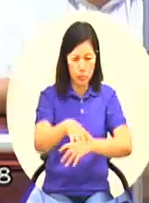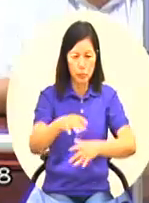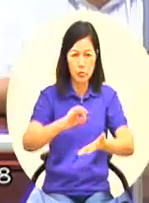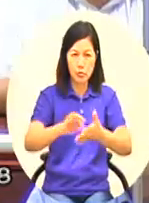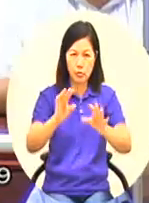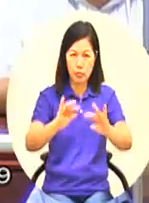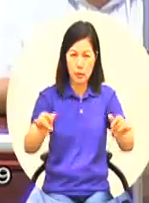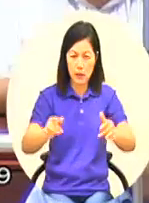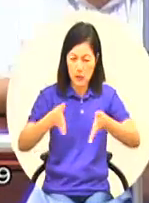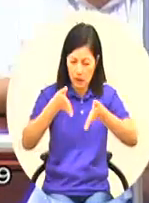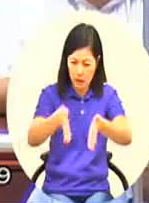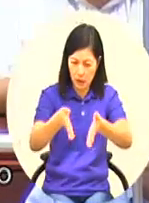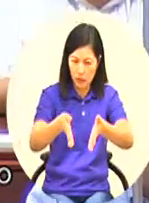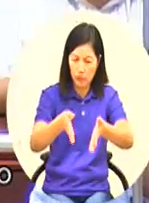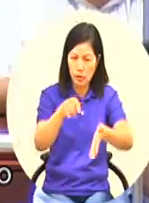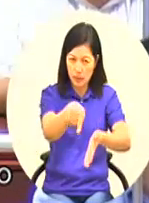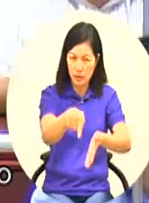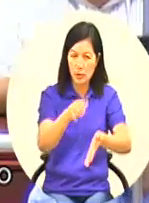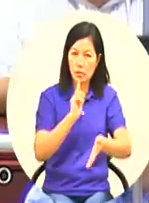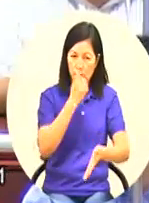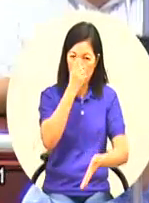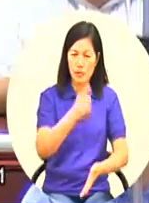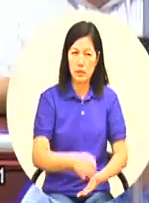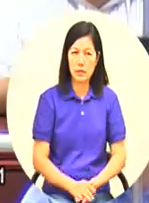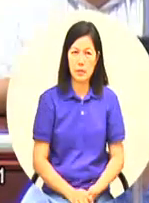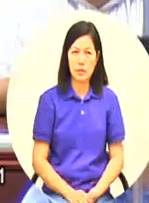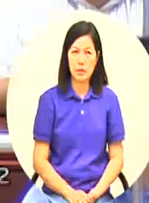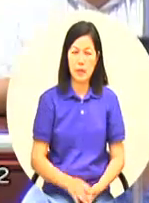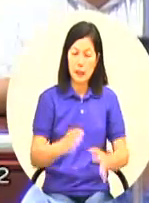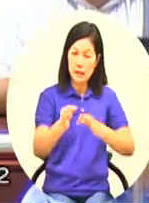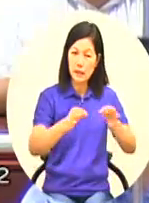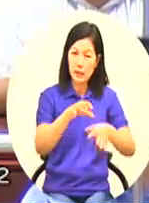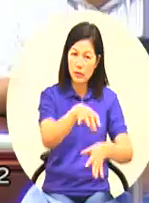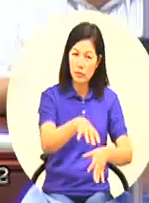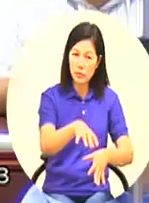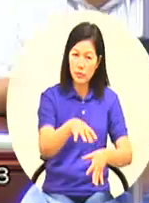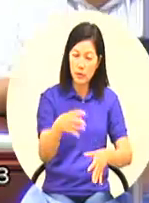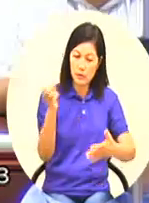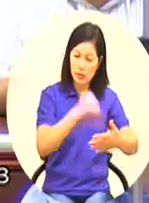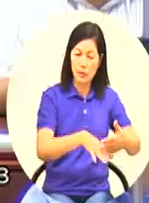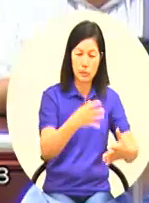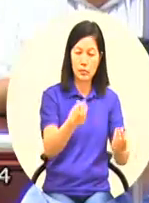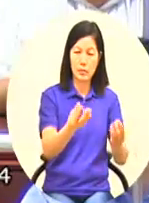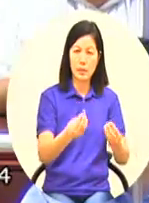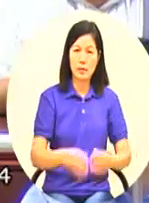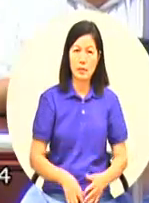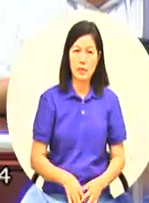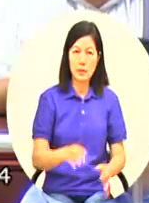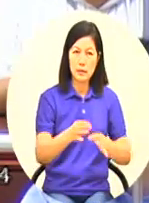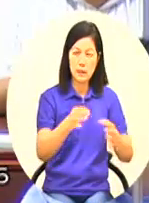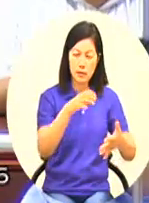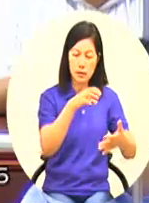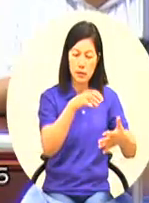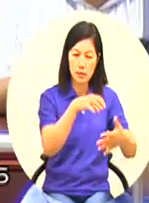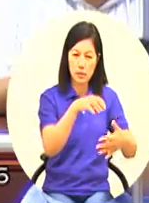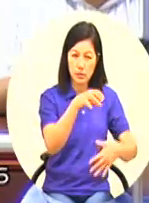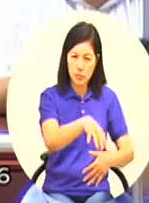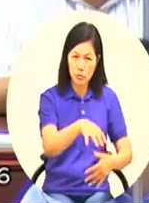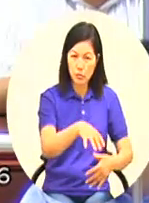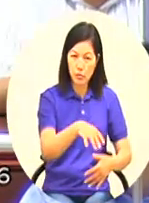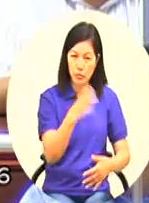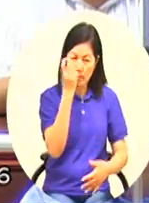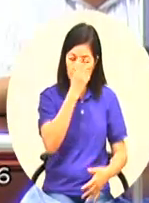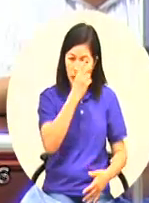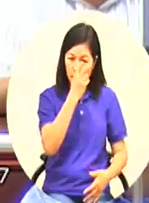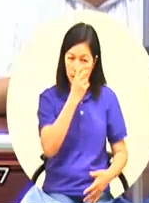只有针对这个对象而已。 那商业区咧？ 商业区没有纳进去，因为商业区基本上哦，我所调查